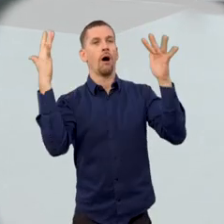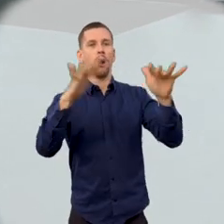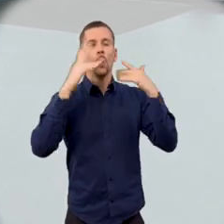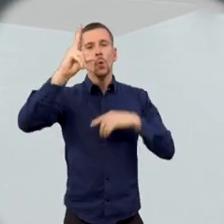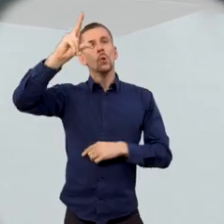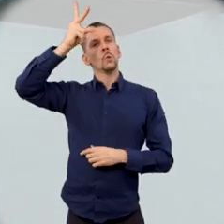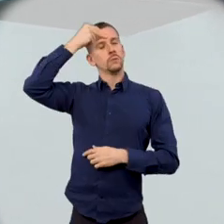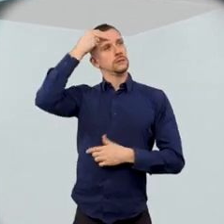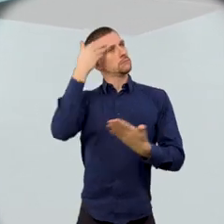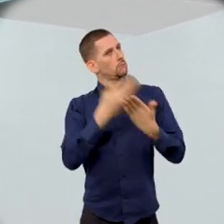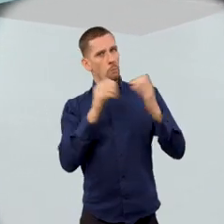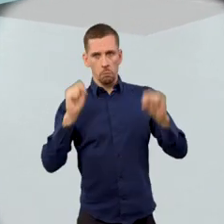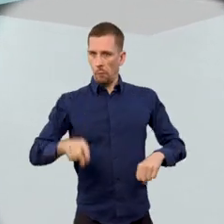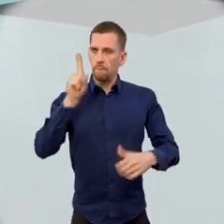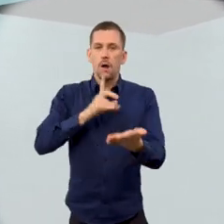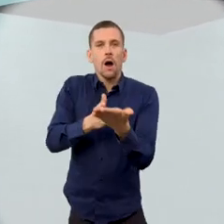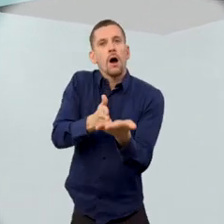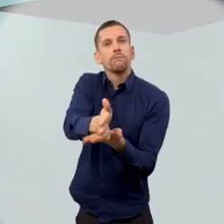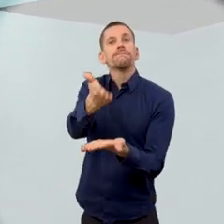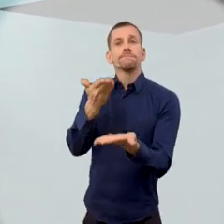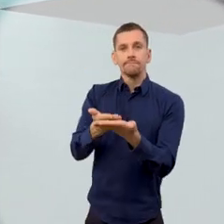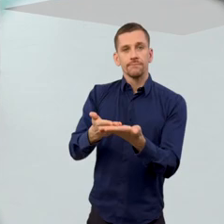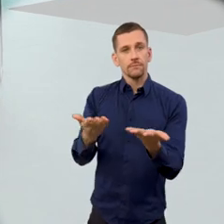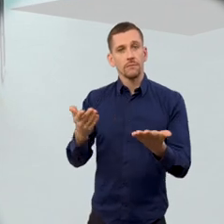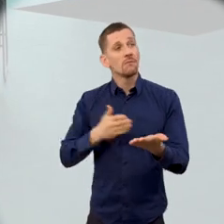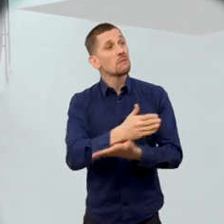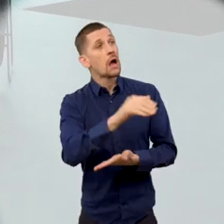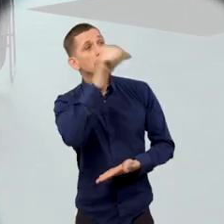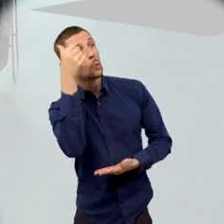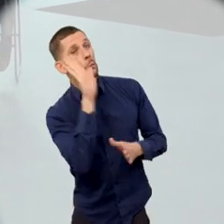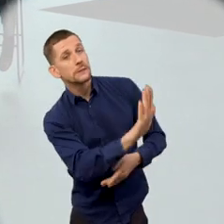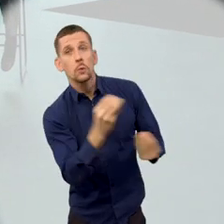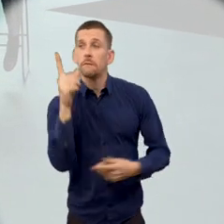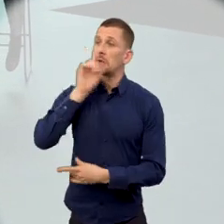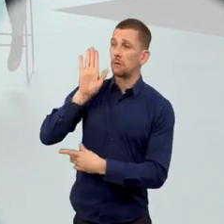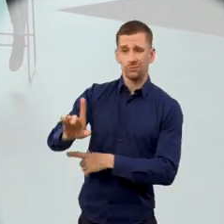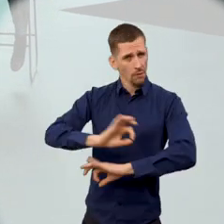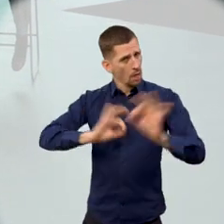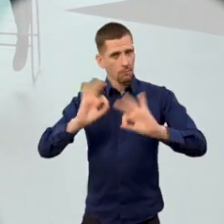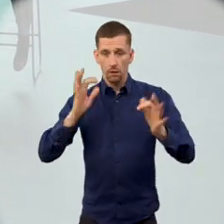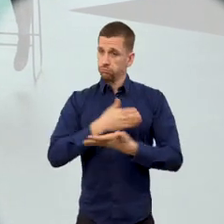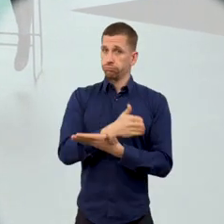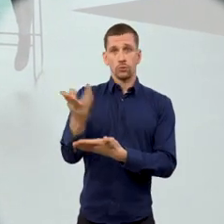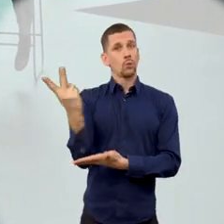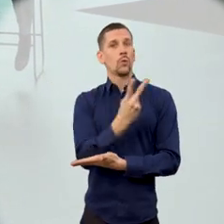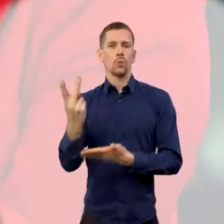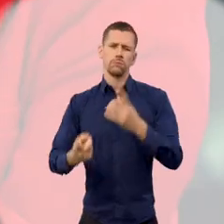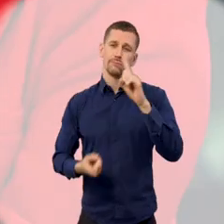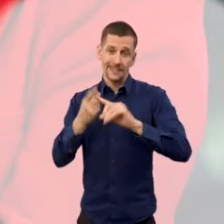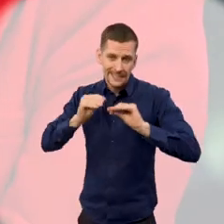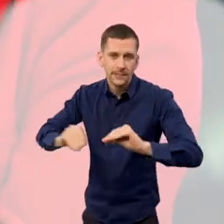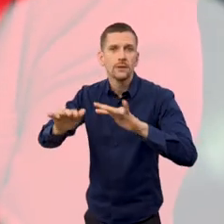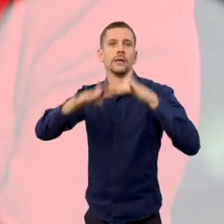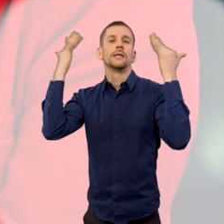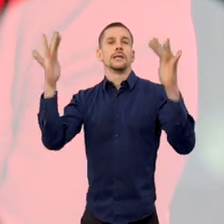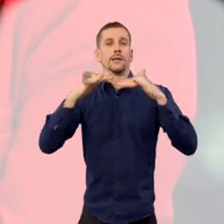fait, la problématique pour s'engager dans une orientation, que l'on soit fille ou garçon, qui va s'orienter soit pour un garçon